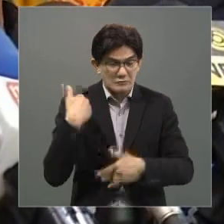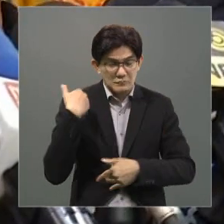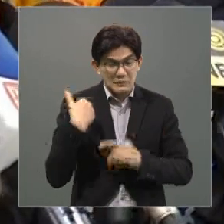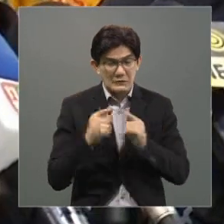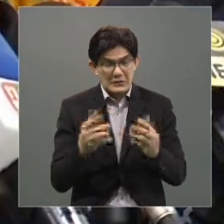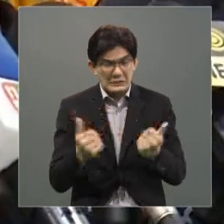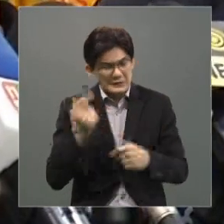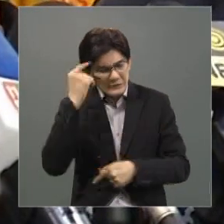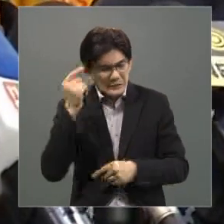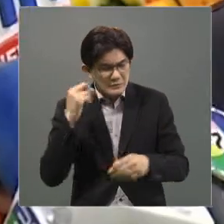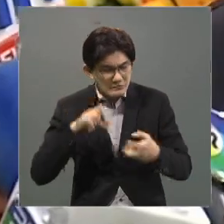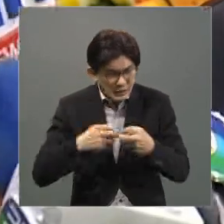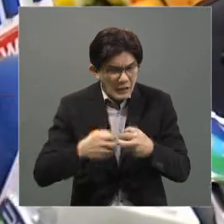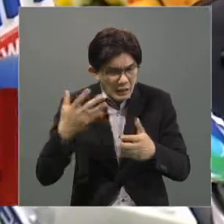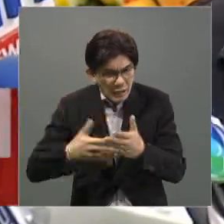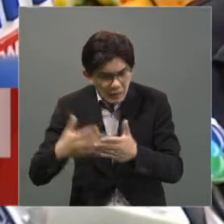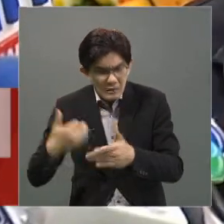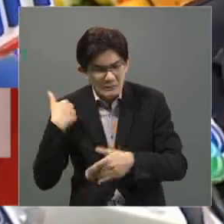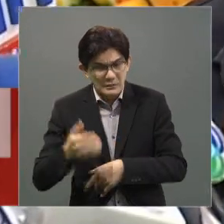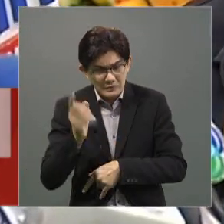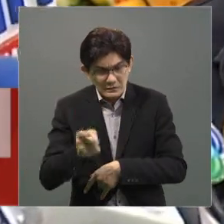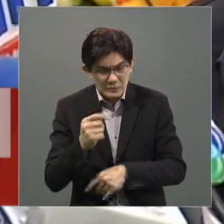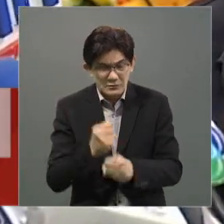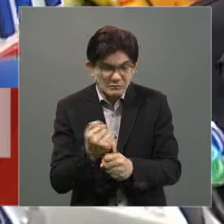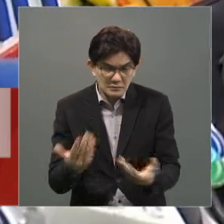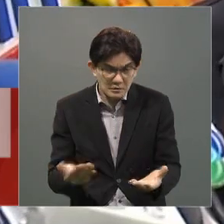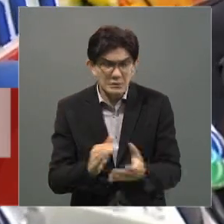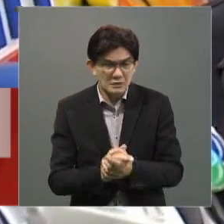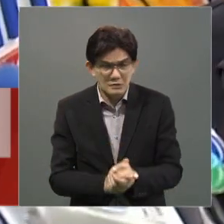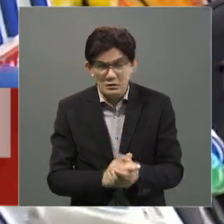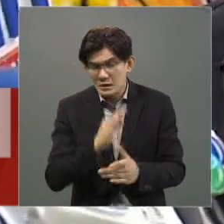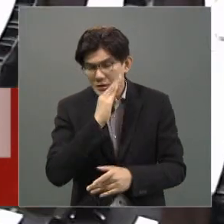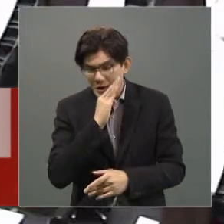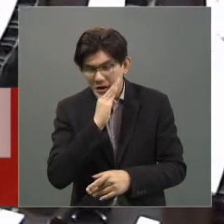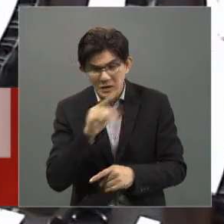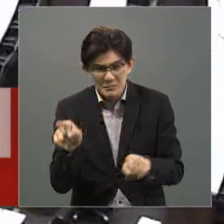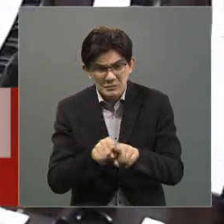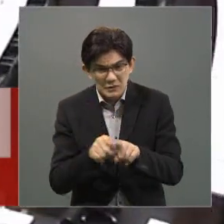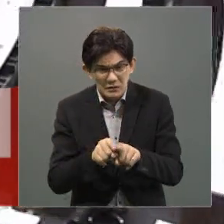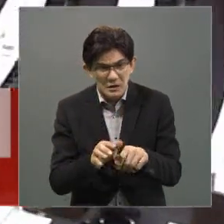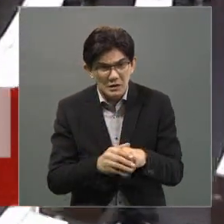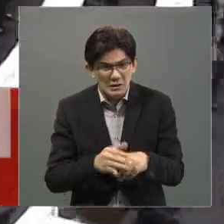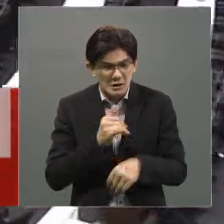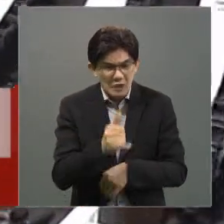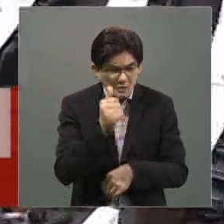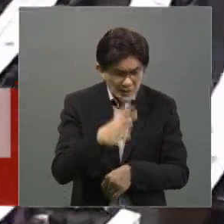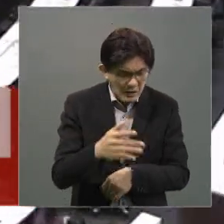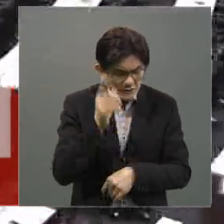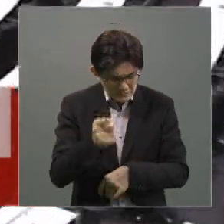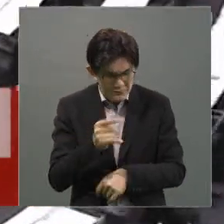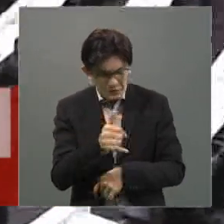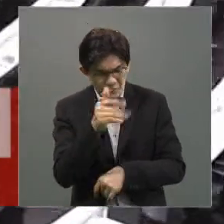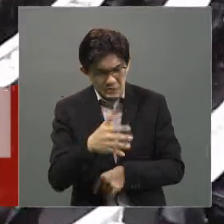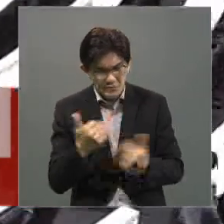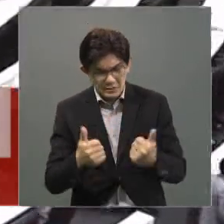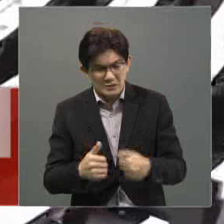างทีมันก็มีภารกิจที่หลีกเลี่ยงไม่ได้นะคะวันไหนที่หลีกเลี่ยงไม่ได้จริงๆเนี่ยก็มาไม่ได้นะคะโดยวันนี้เดินทางไปที่ส